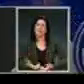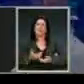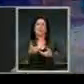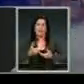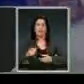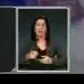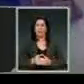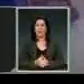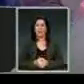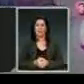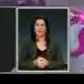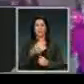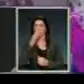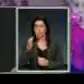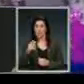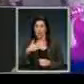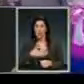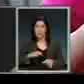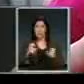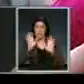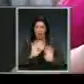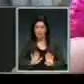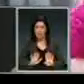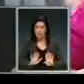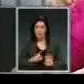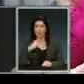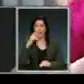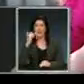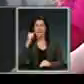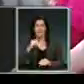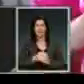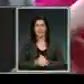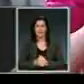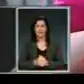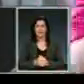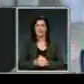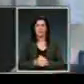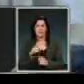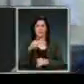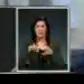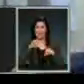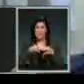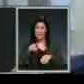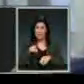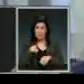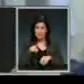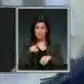ואפילו לשחות. אני המונית של רבא, נעייף, תיקח אותי. אתם יודעים, עושים טלוויזיה? כן! לצאת? קצת. נשיקות?